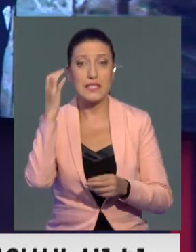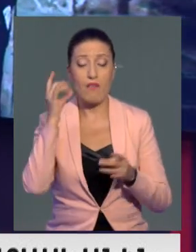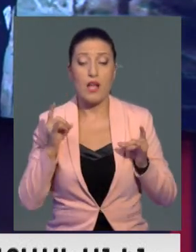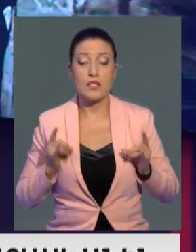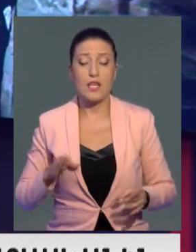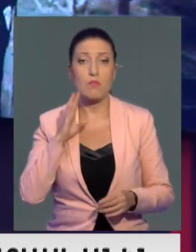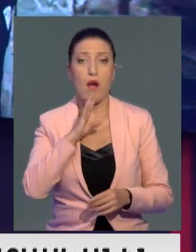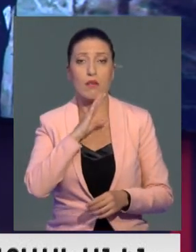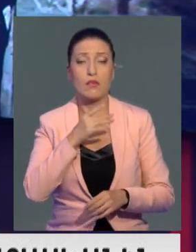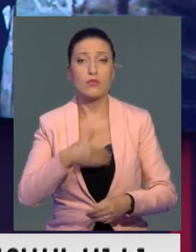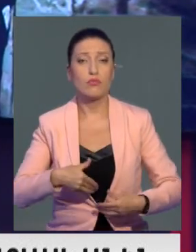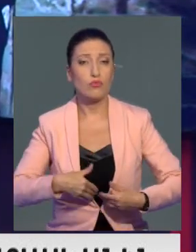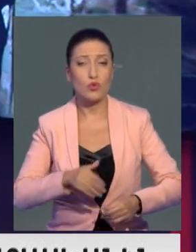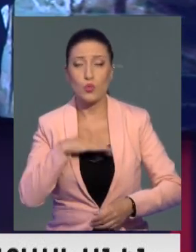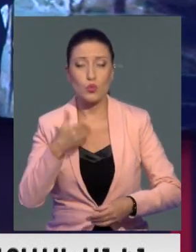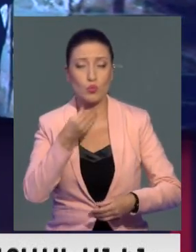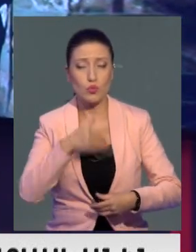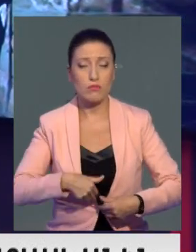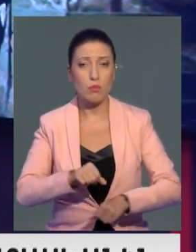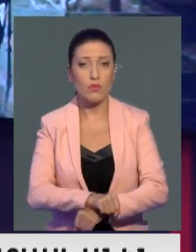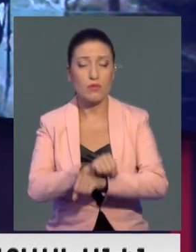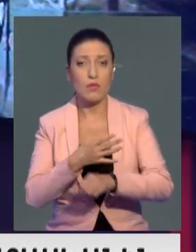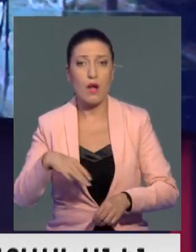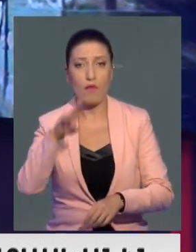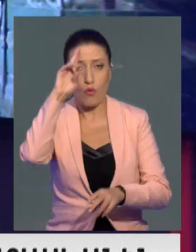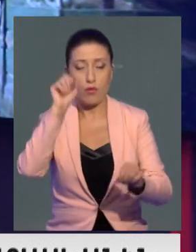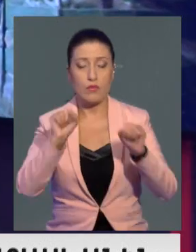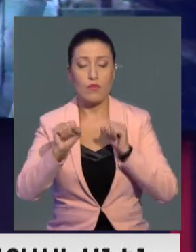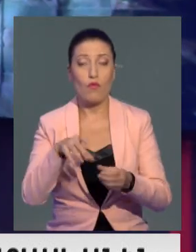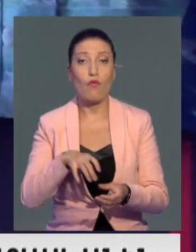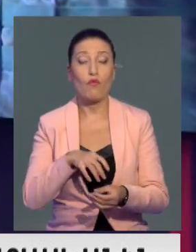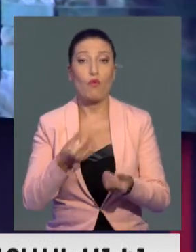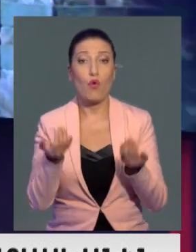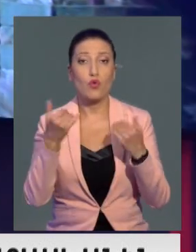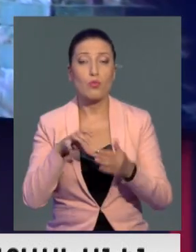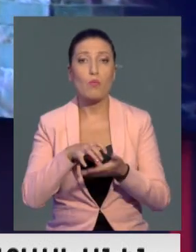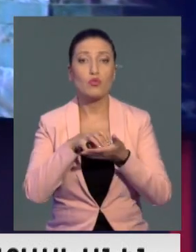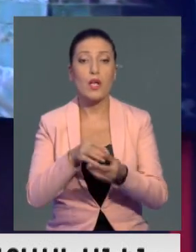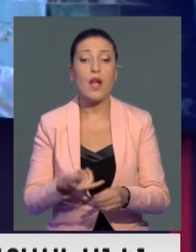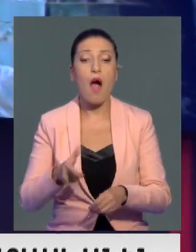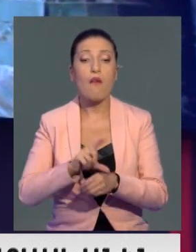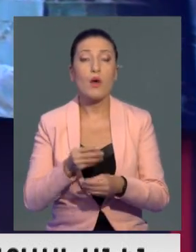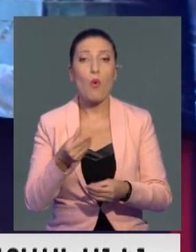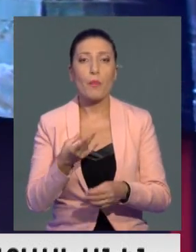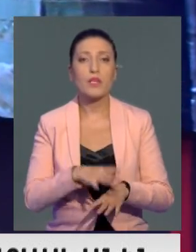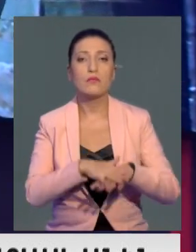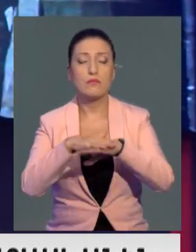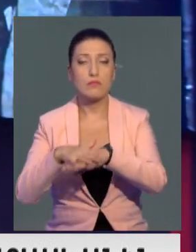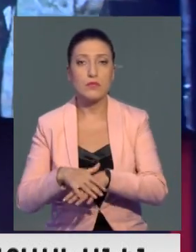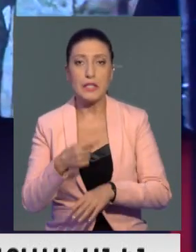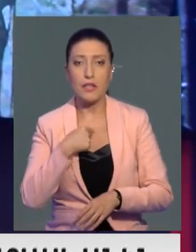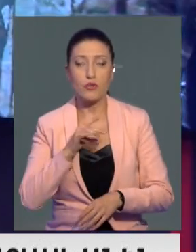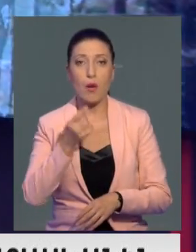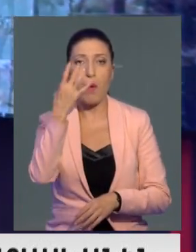ու նստացույց սկսելու մասին։ Պատճառը կառավարության որոշումն է, որ պետք է բյուջեի ավելցուկային փողը տան ոչ թե իրենց, այլ մարտի 1-ի